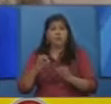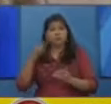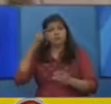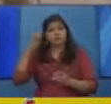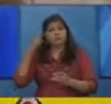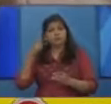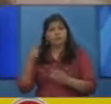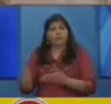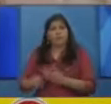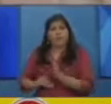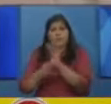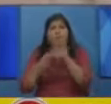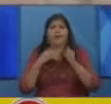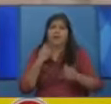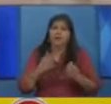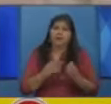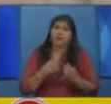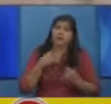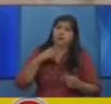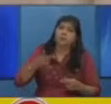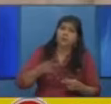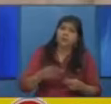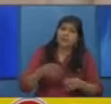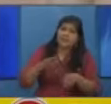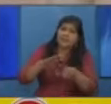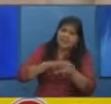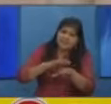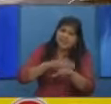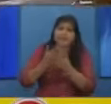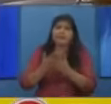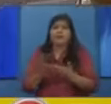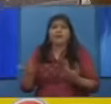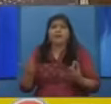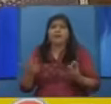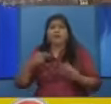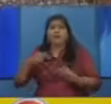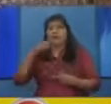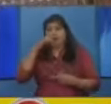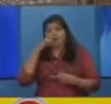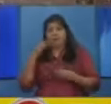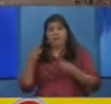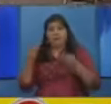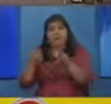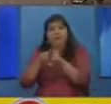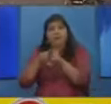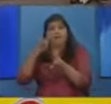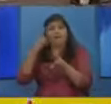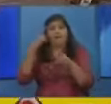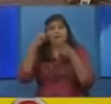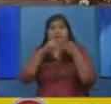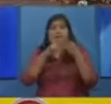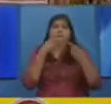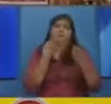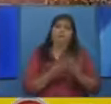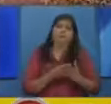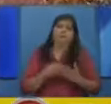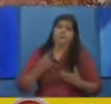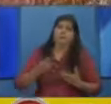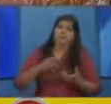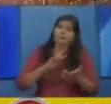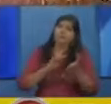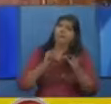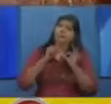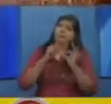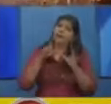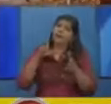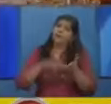दिया। उनके लिए सेवा और मानवीय गरिमा का स्थान सर्वोपरि है। महर्षि